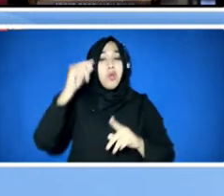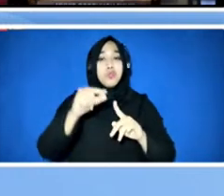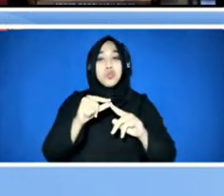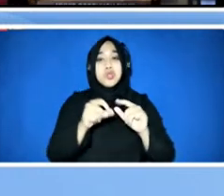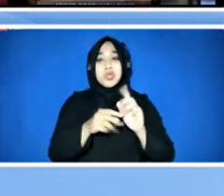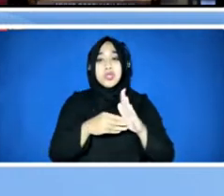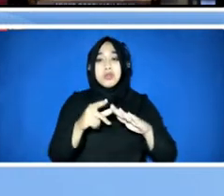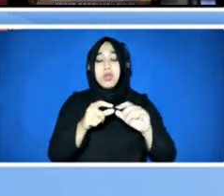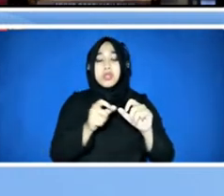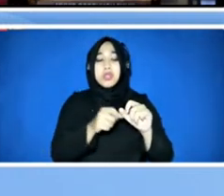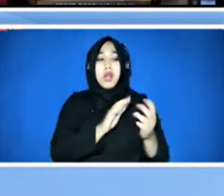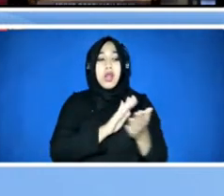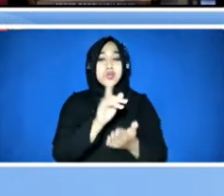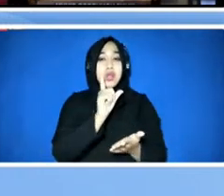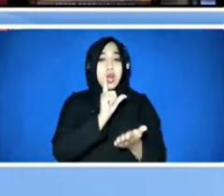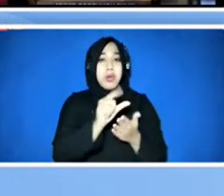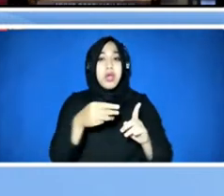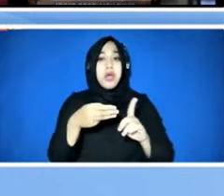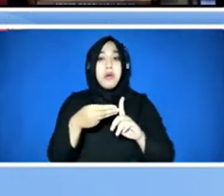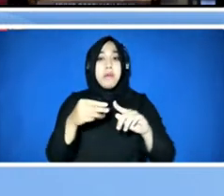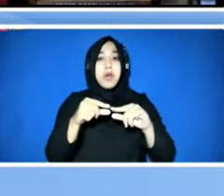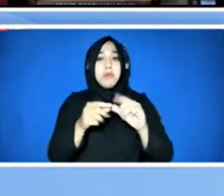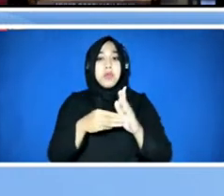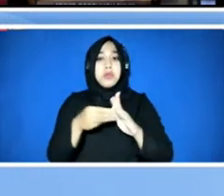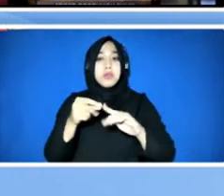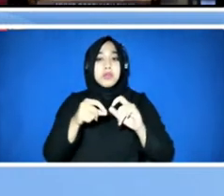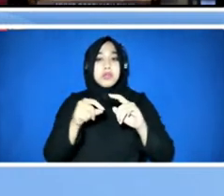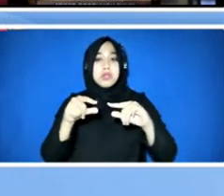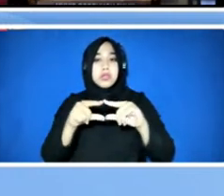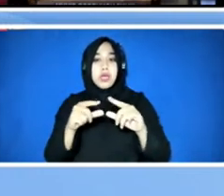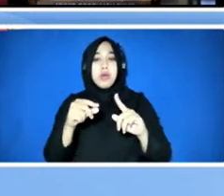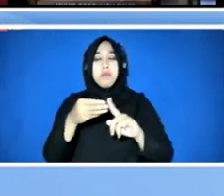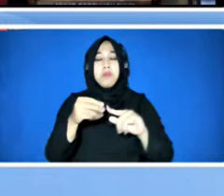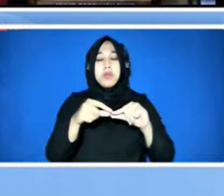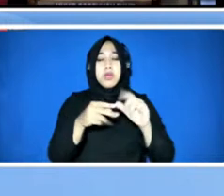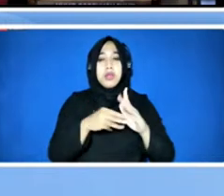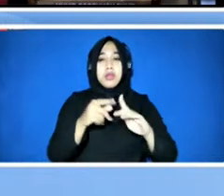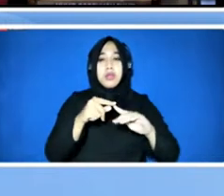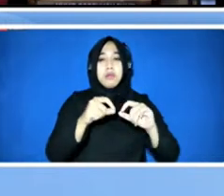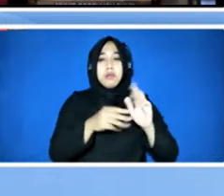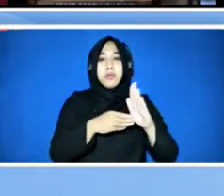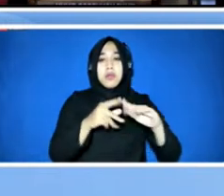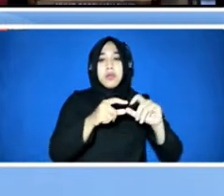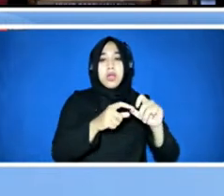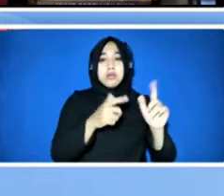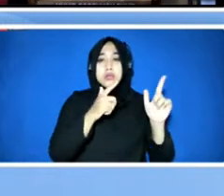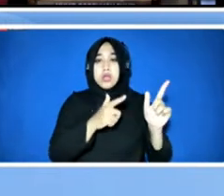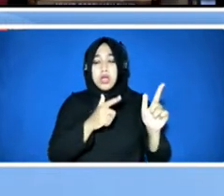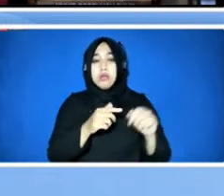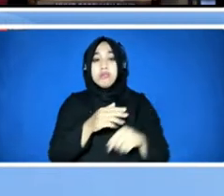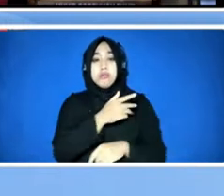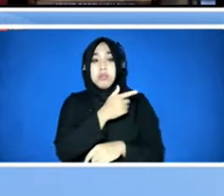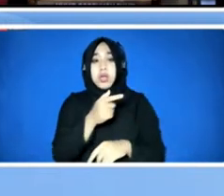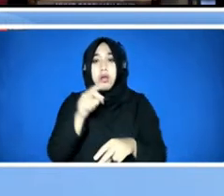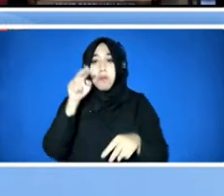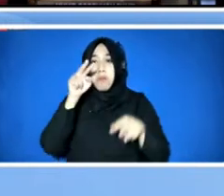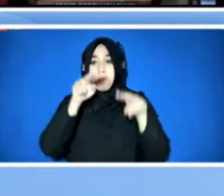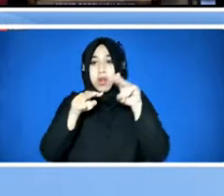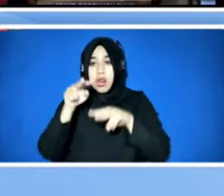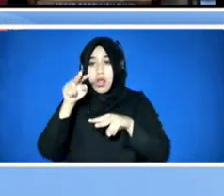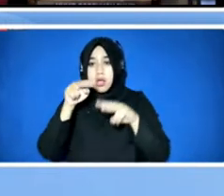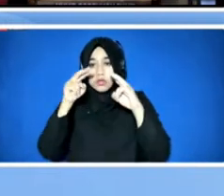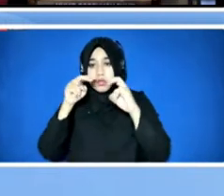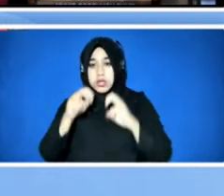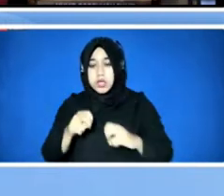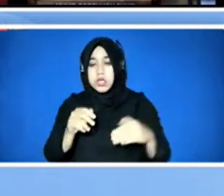akan dikabari, dan Babinsa, Babin Kamtimas dari Polri, TNI akan dikabari, mereka akan menelusuri. Mereka akan menelusuri, dikawal oleh Dandim